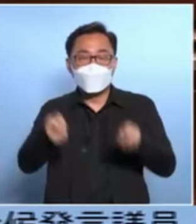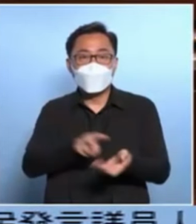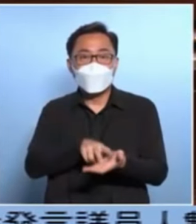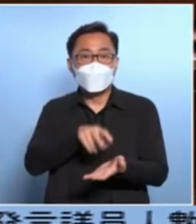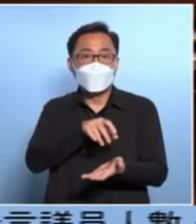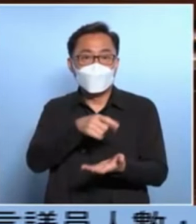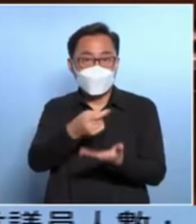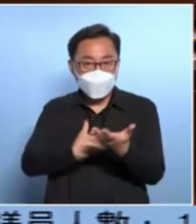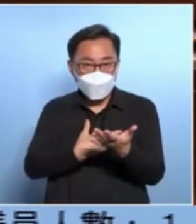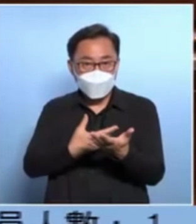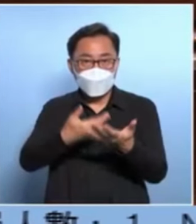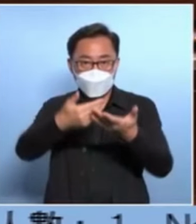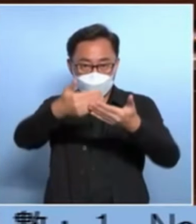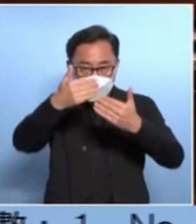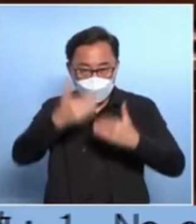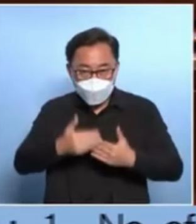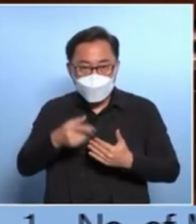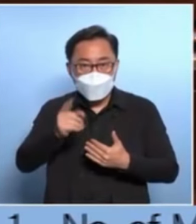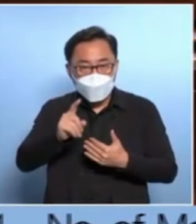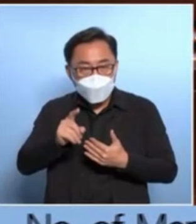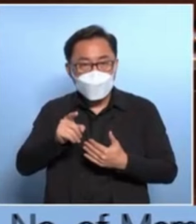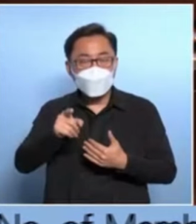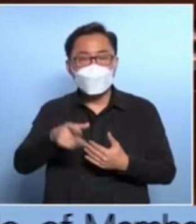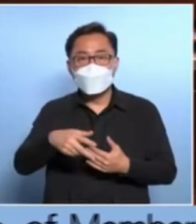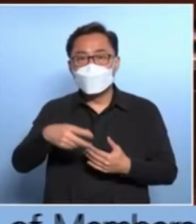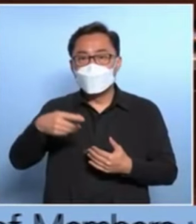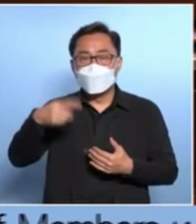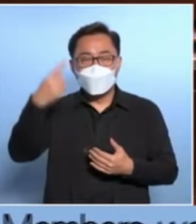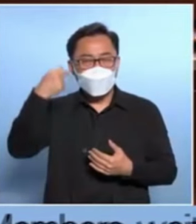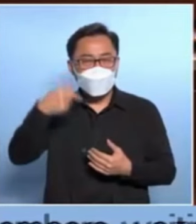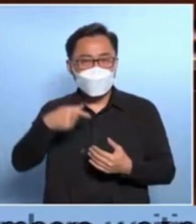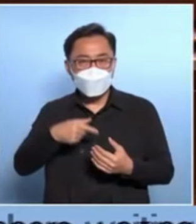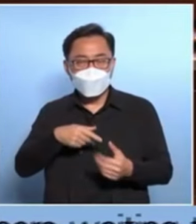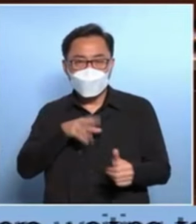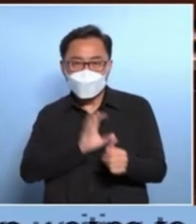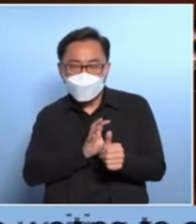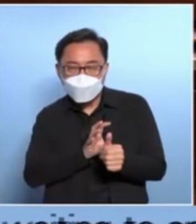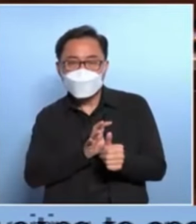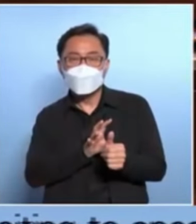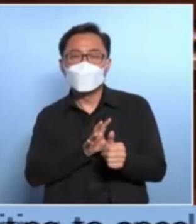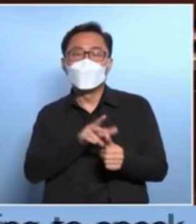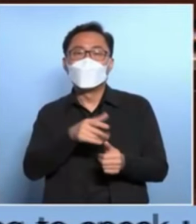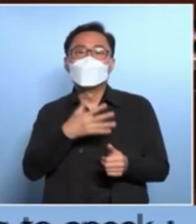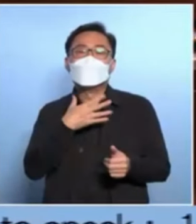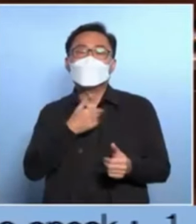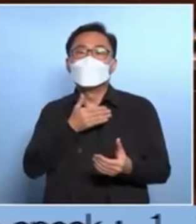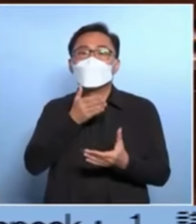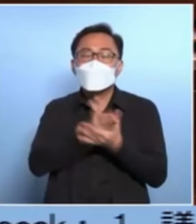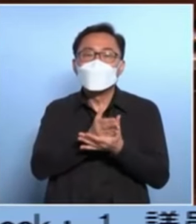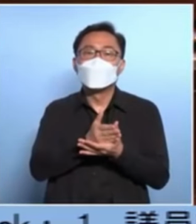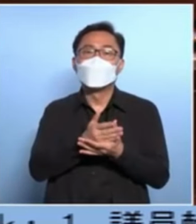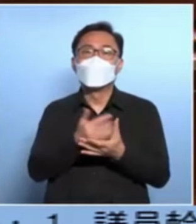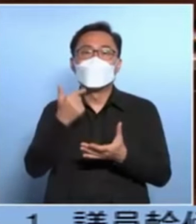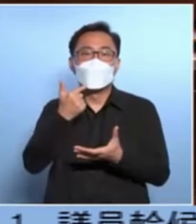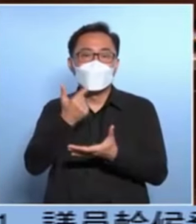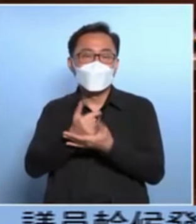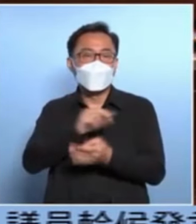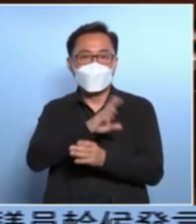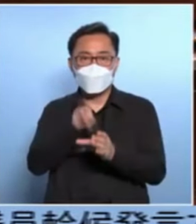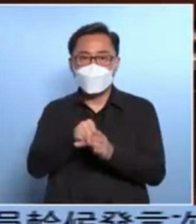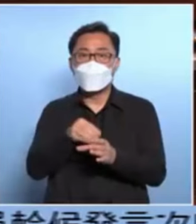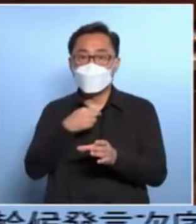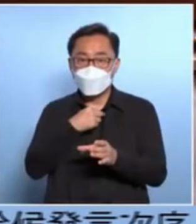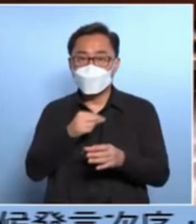有呢在裡面呢特別指明呢精神傷害和性侵犯呢都會應該被視作為嚴重傷害的範疇裡面